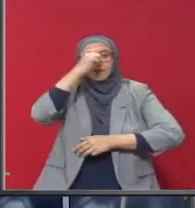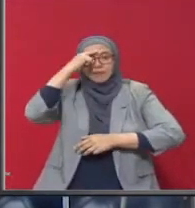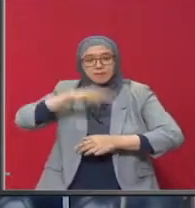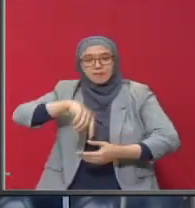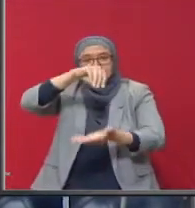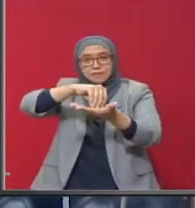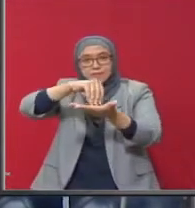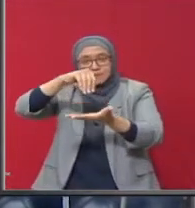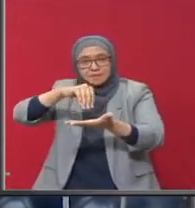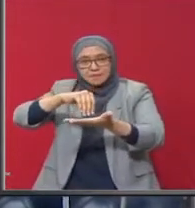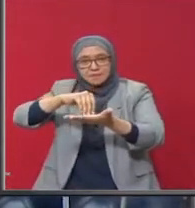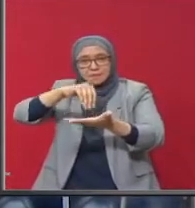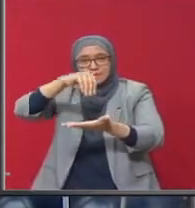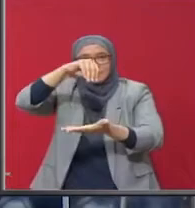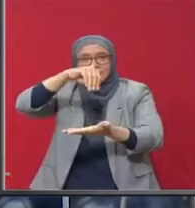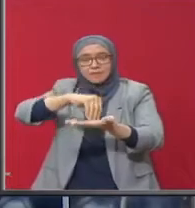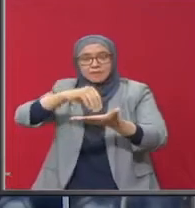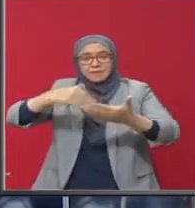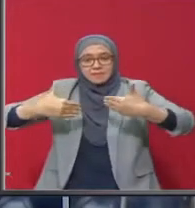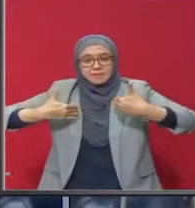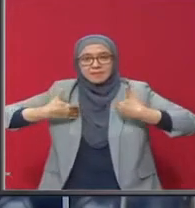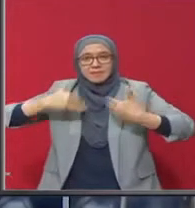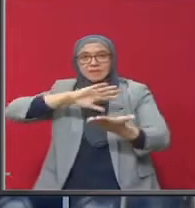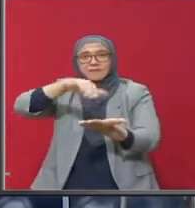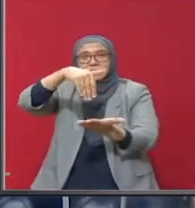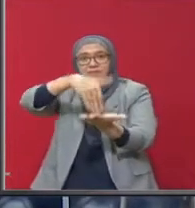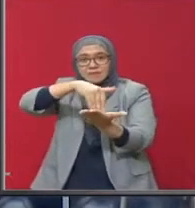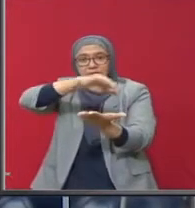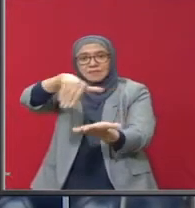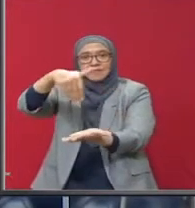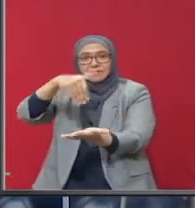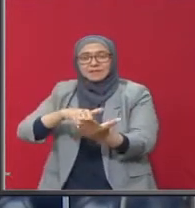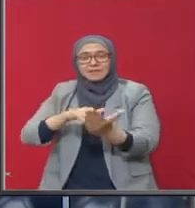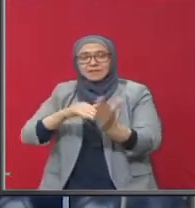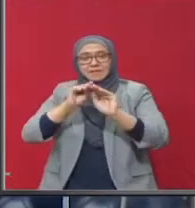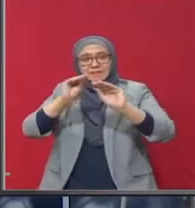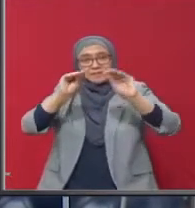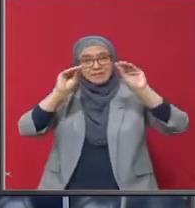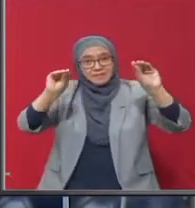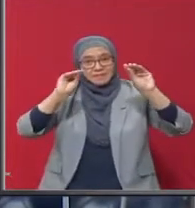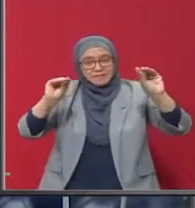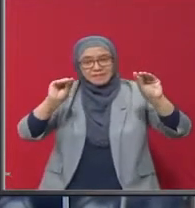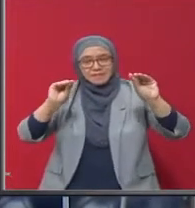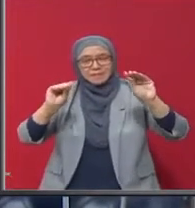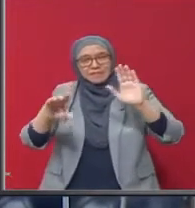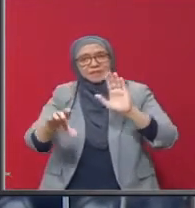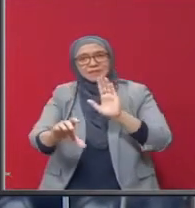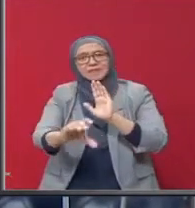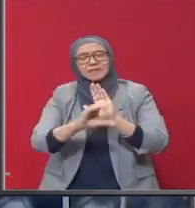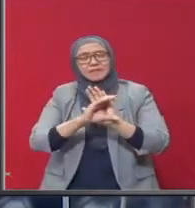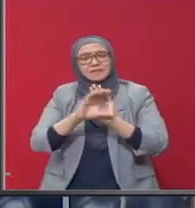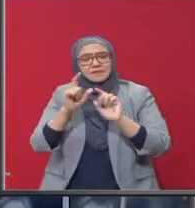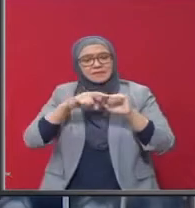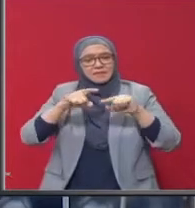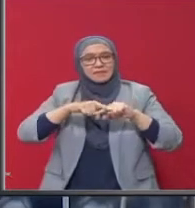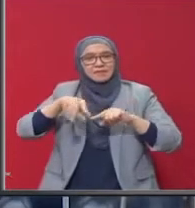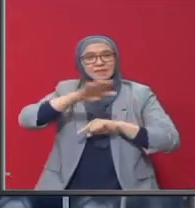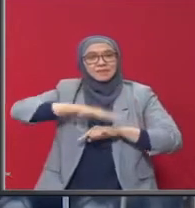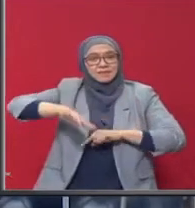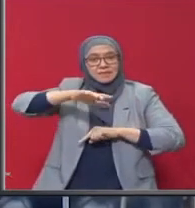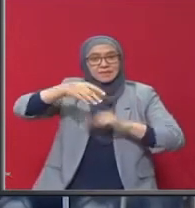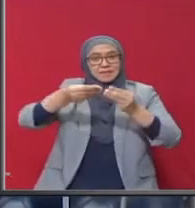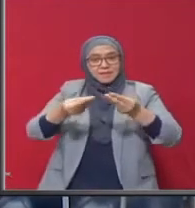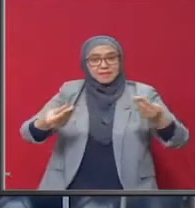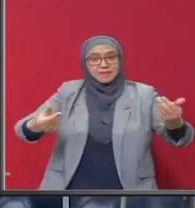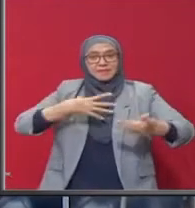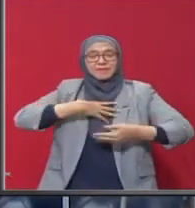yang mempunyai pusat-pusat pendidikan seperti kalau di di pasir putih ini kita the